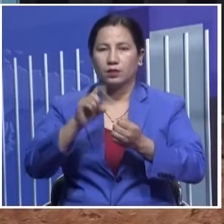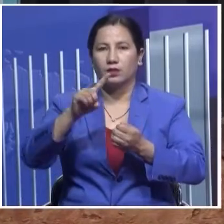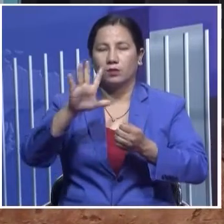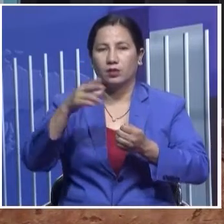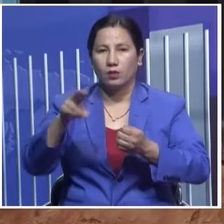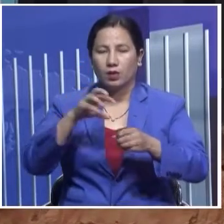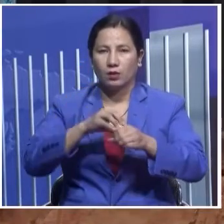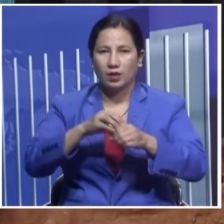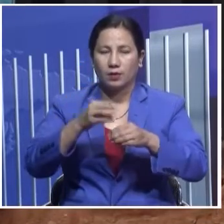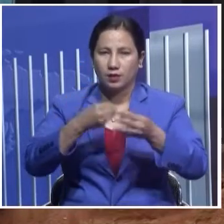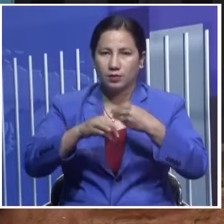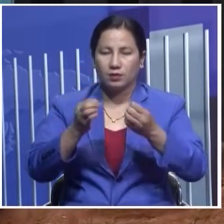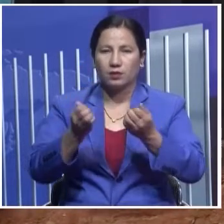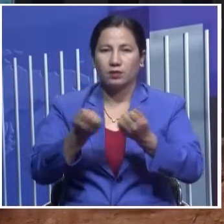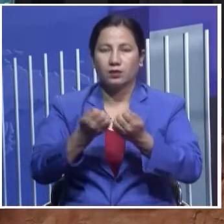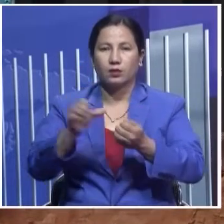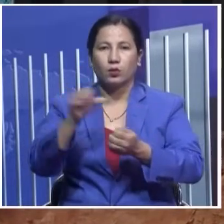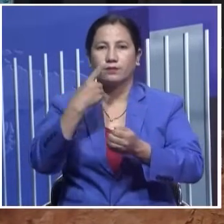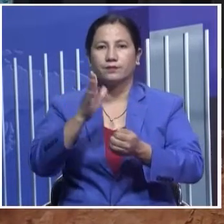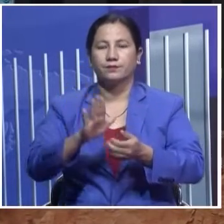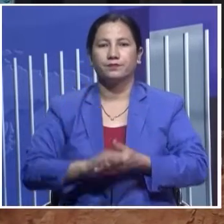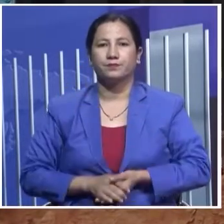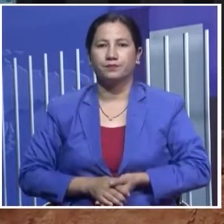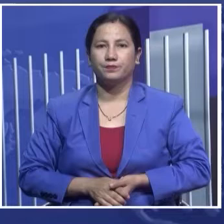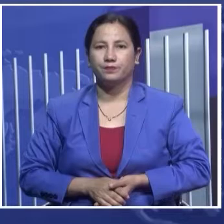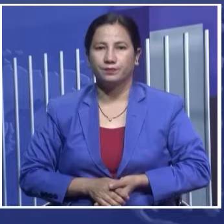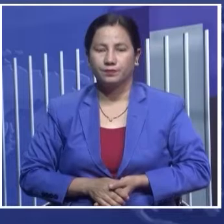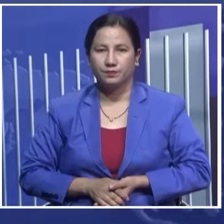15 ओडाबाट वितरण गरिने उहाँले बताउनुभयो।